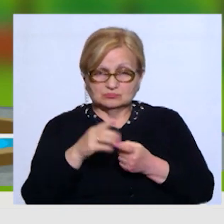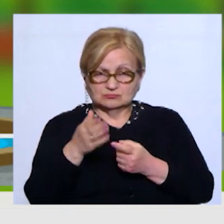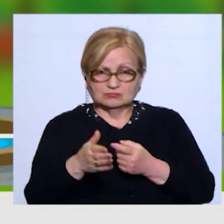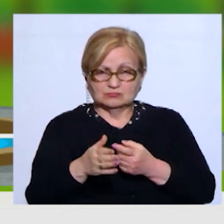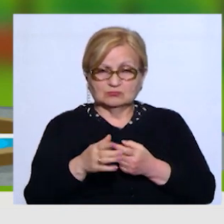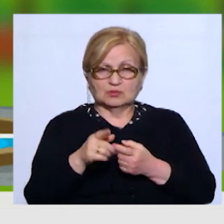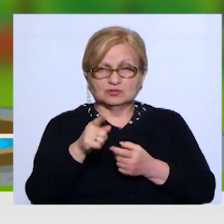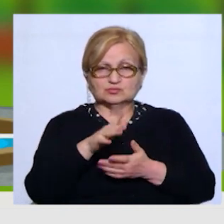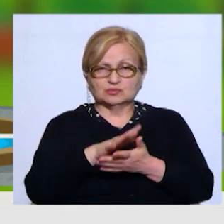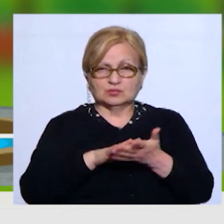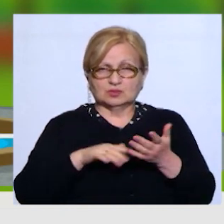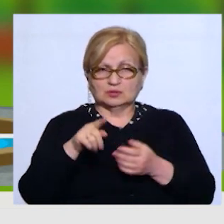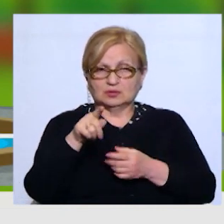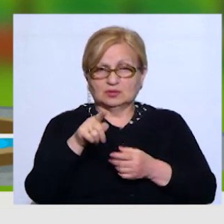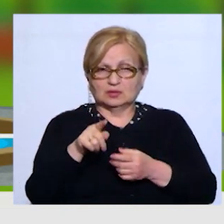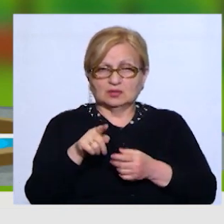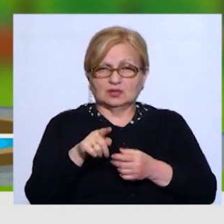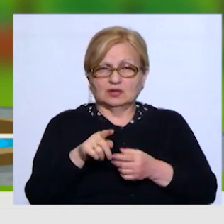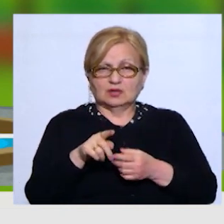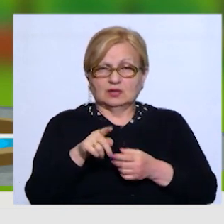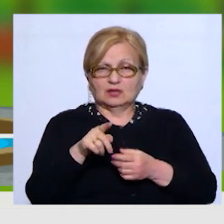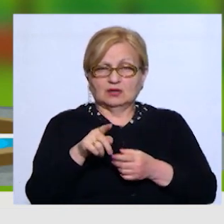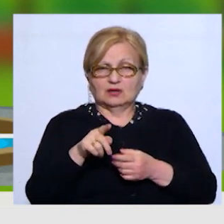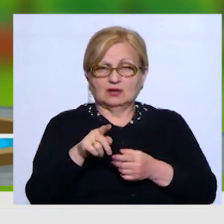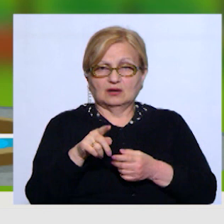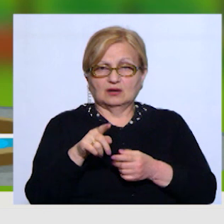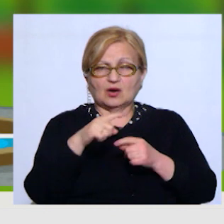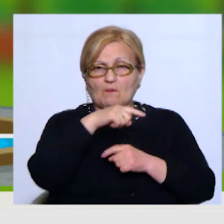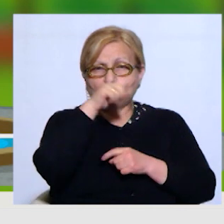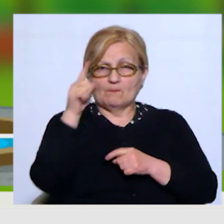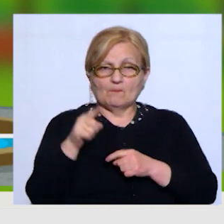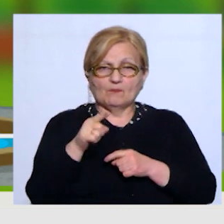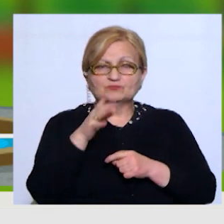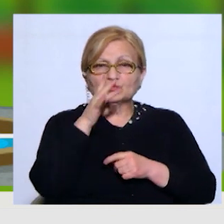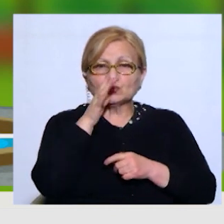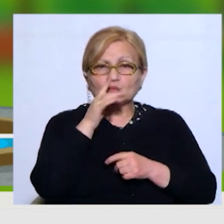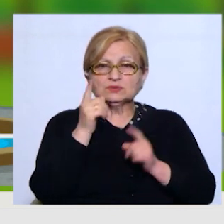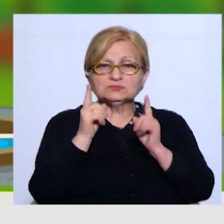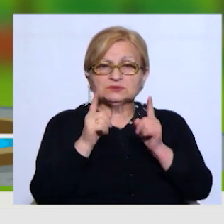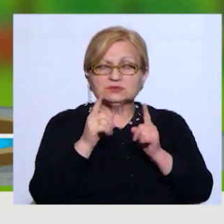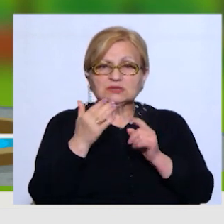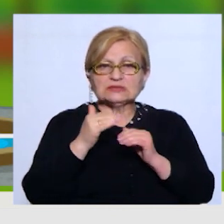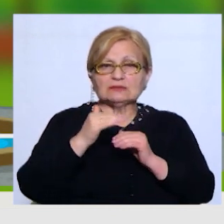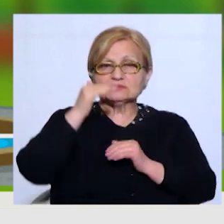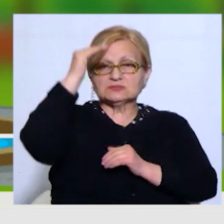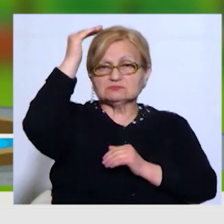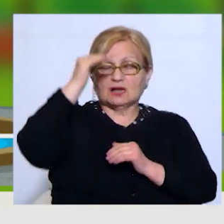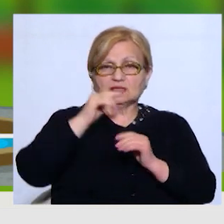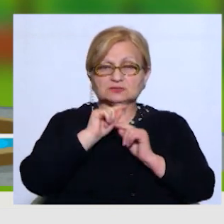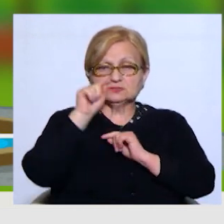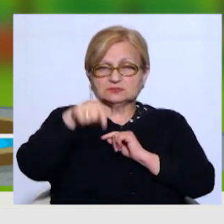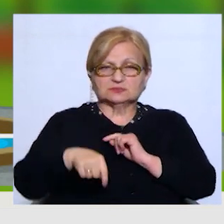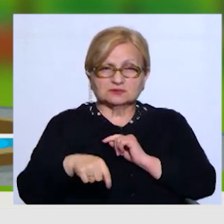რო გავაგრძელოთ, აი ეს პარაბოლის ნაწილზე მიჩვენებს, აი დროის რამო ნაკვეთში, რამ სიმაღლით არის კონკრეტული წყლის წვეთი